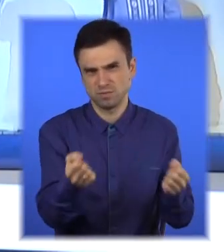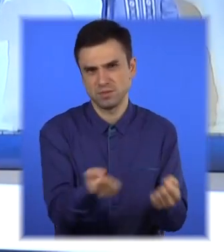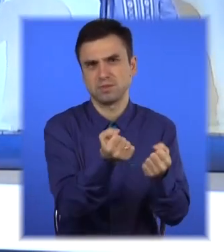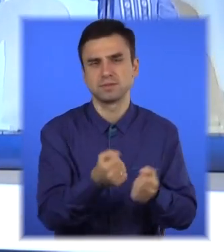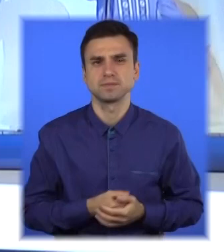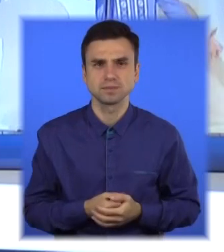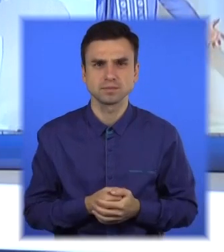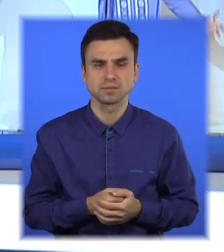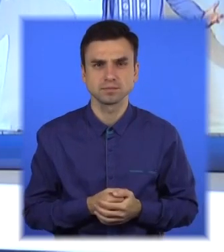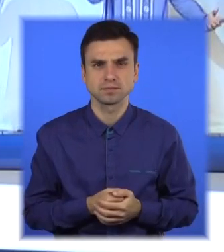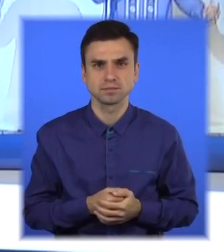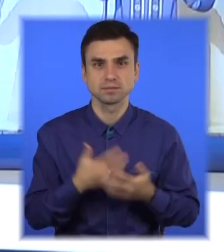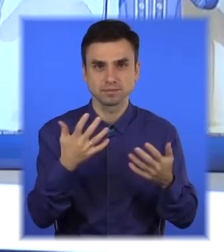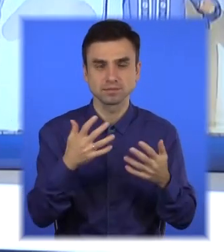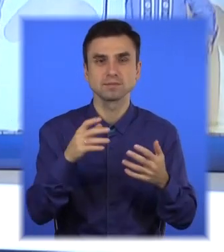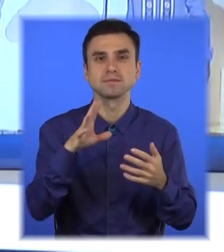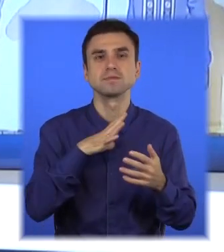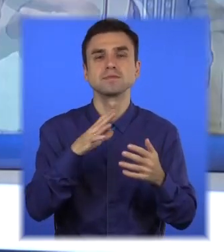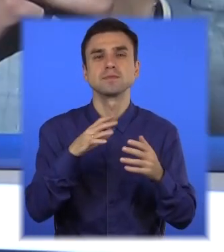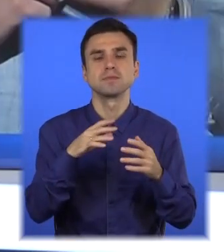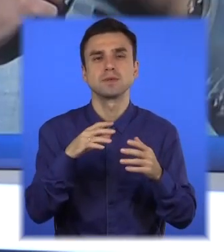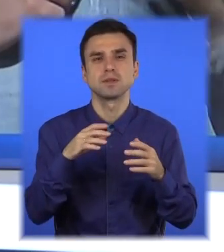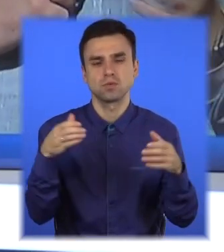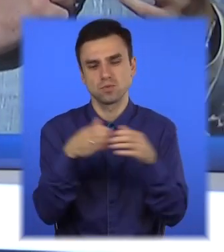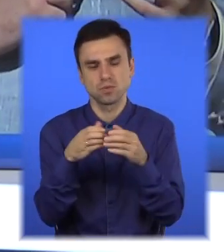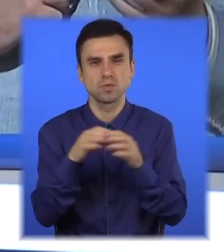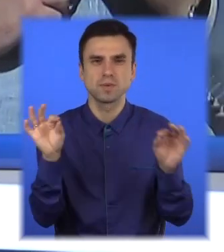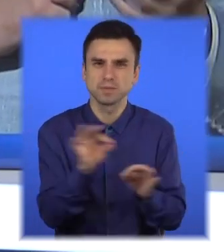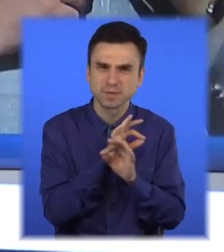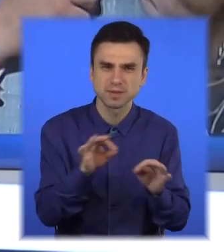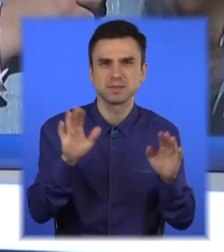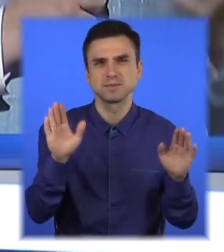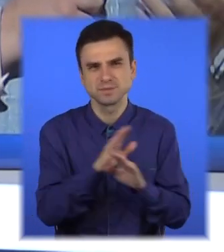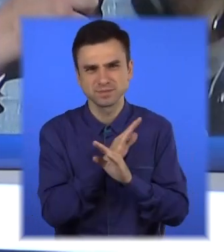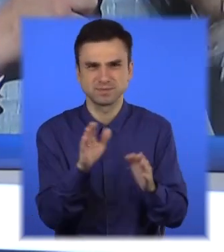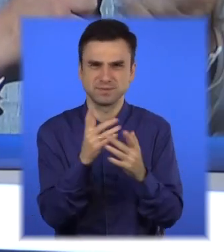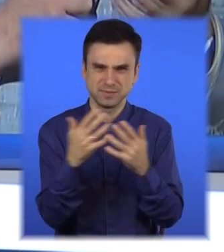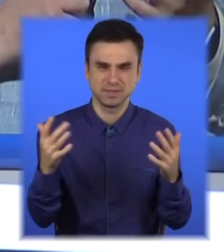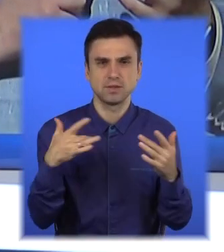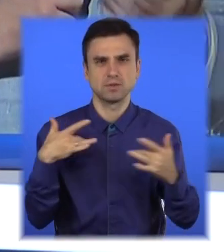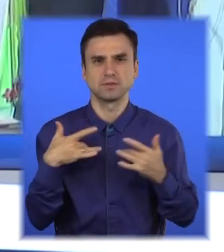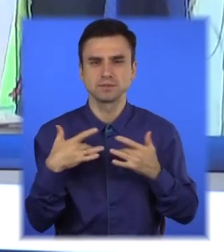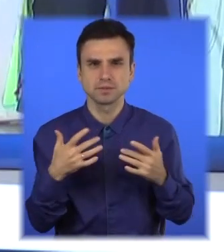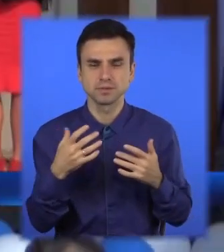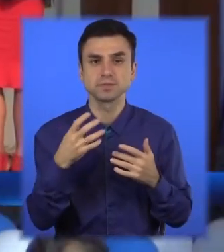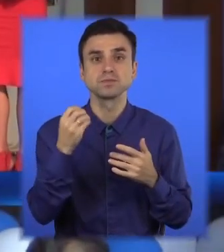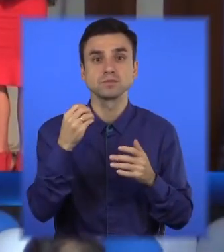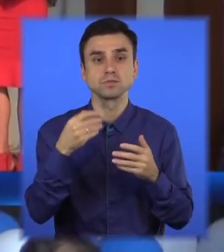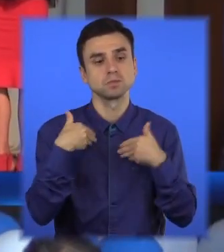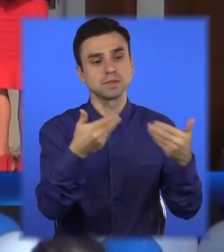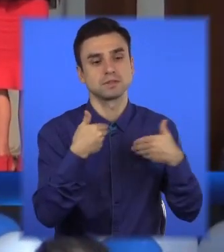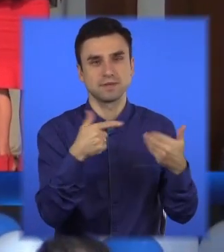заходу розважали виступами вокальні колективи, а також танцювальні трупи. Долучився до поздоровлень і